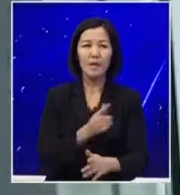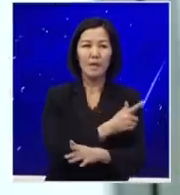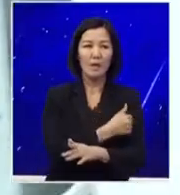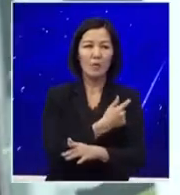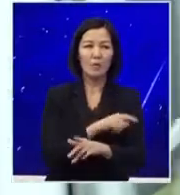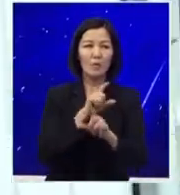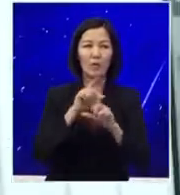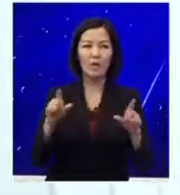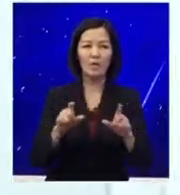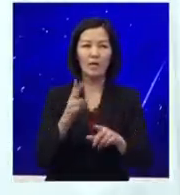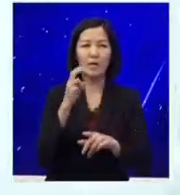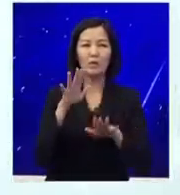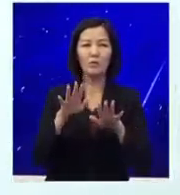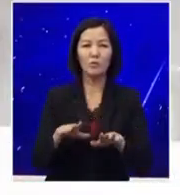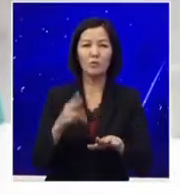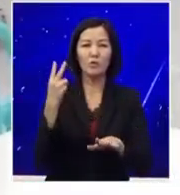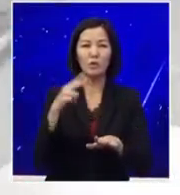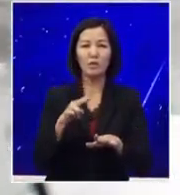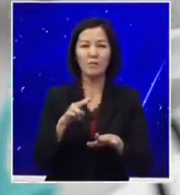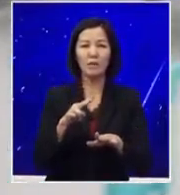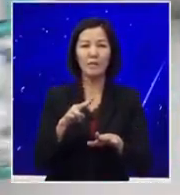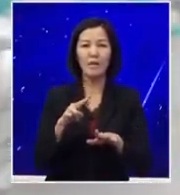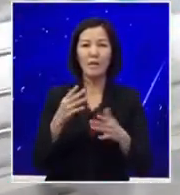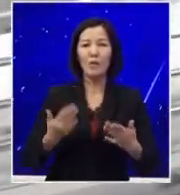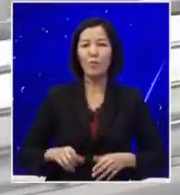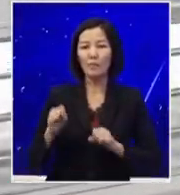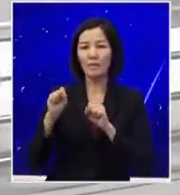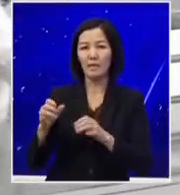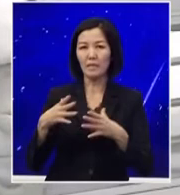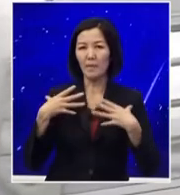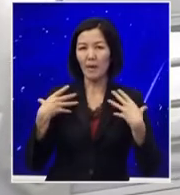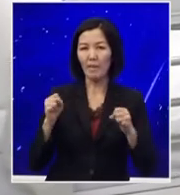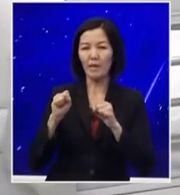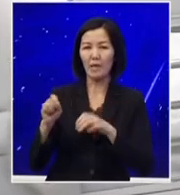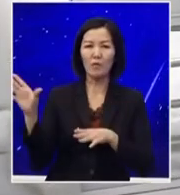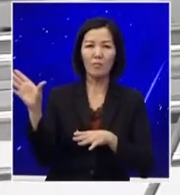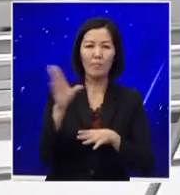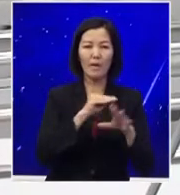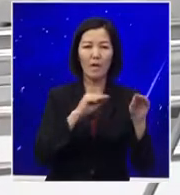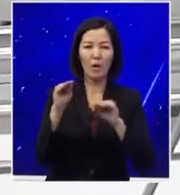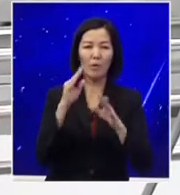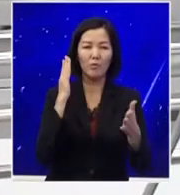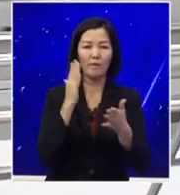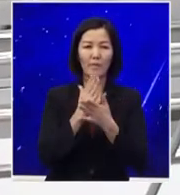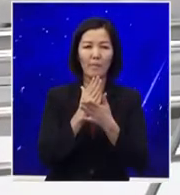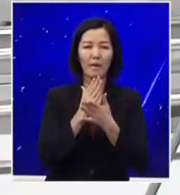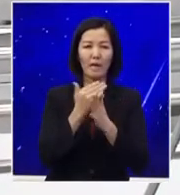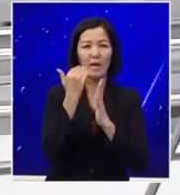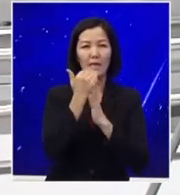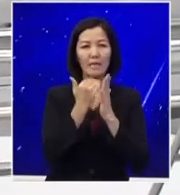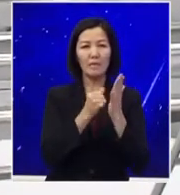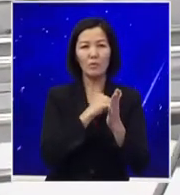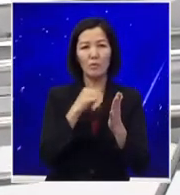200 орындық, 20-сы жан сақтау бөлімінікі. Адамды аман алып қалуға керектінің бәрі бар. Амандық Баталып тізімін